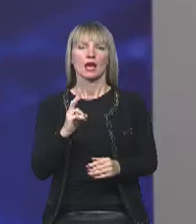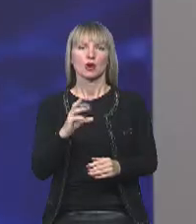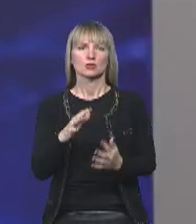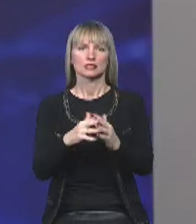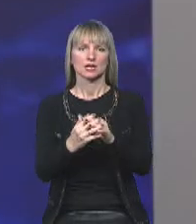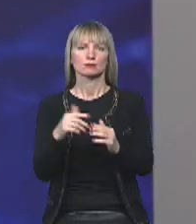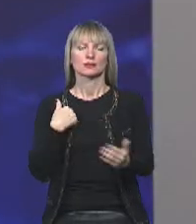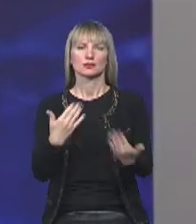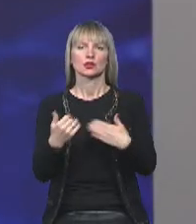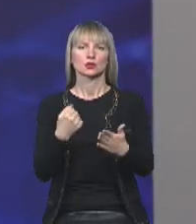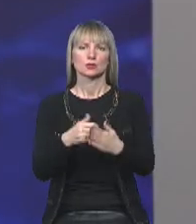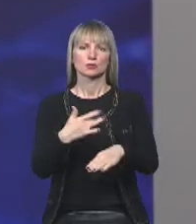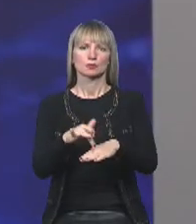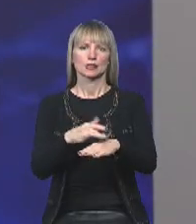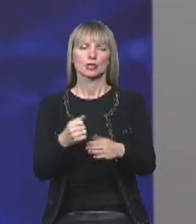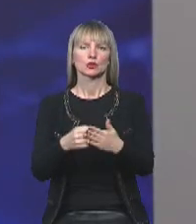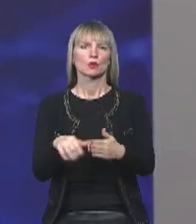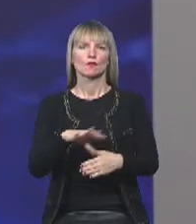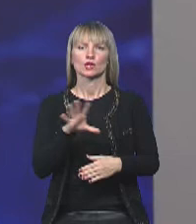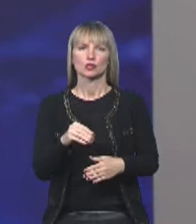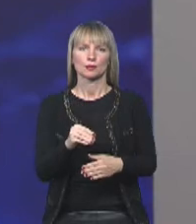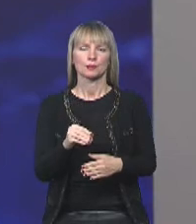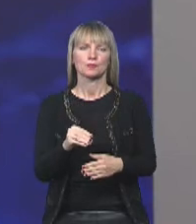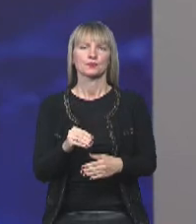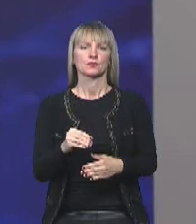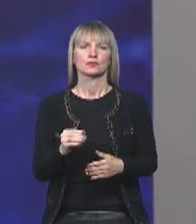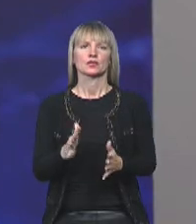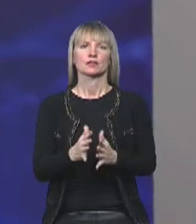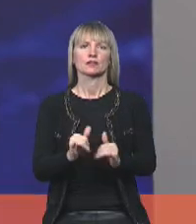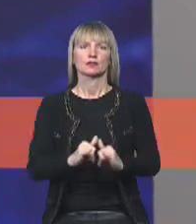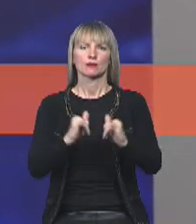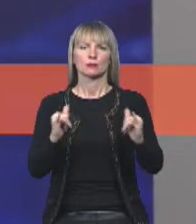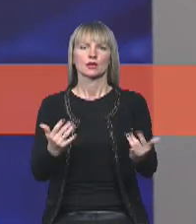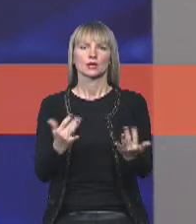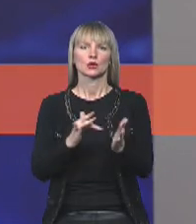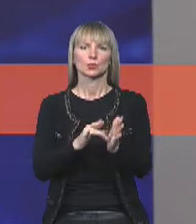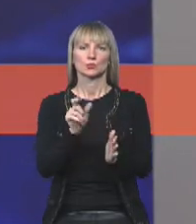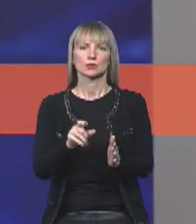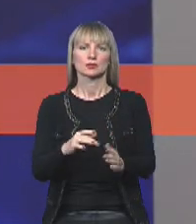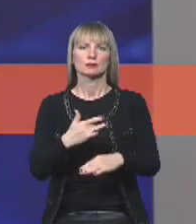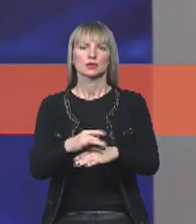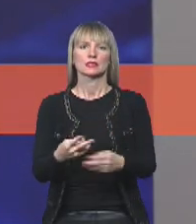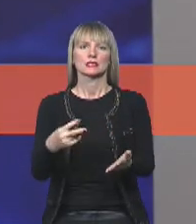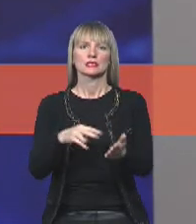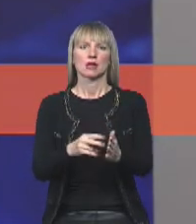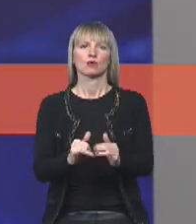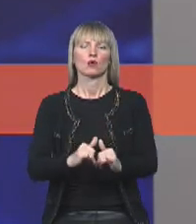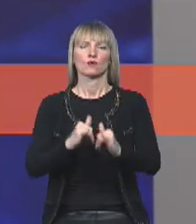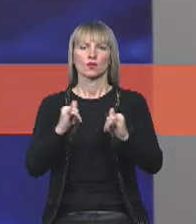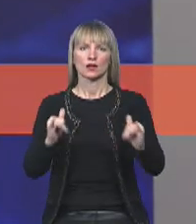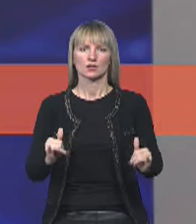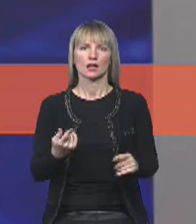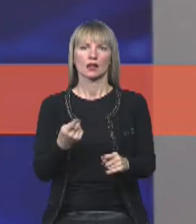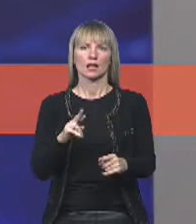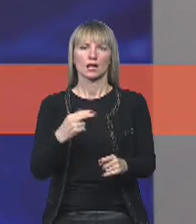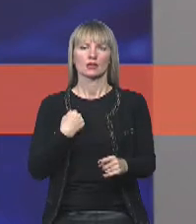дуже ставилися до сміття і до всього. Але з збільшенням кількості туристів сміття стало все більше і більше. Для нас це